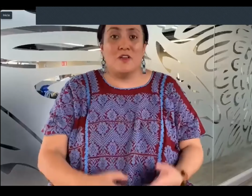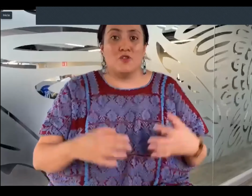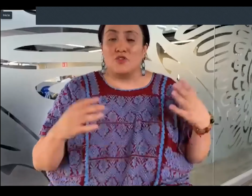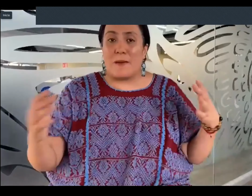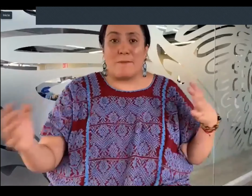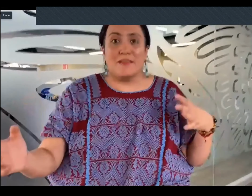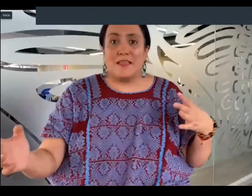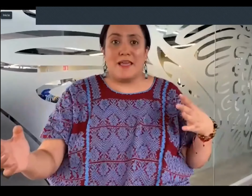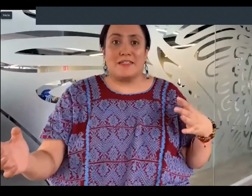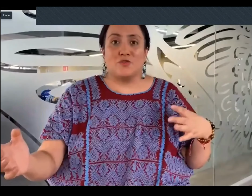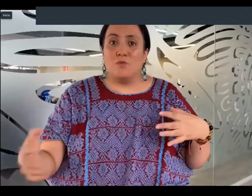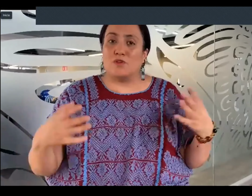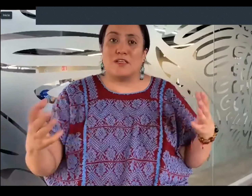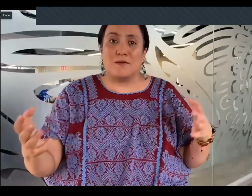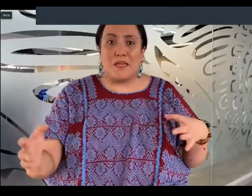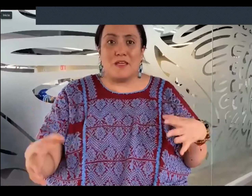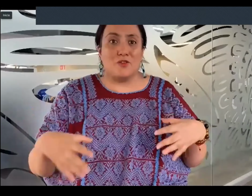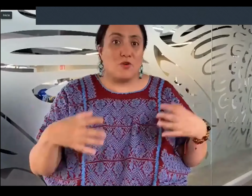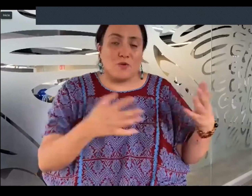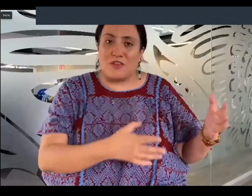leaders communautaires.